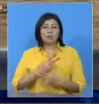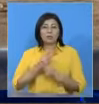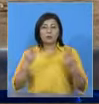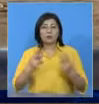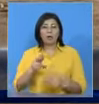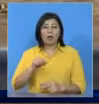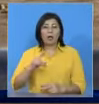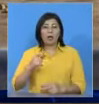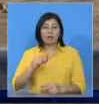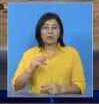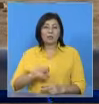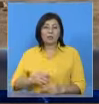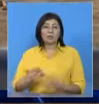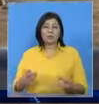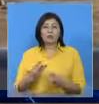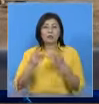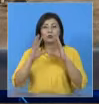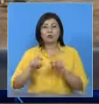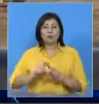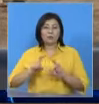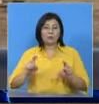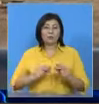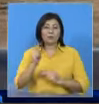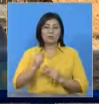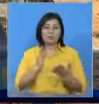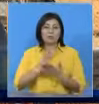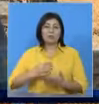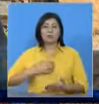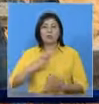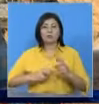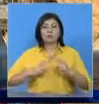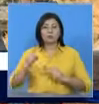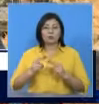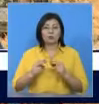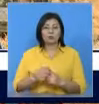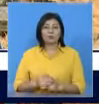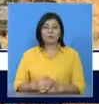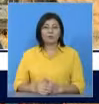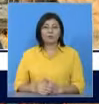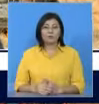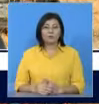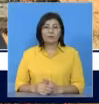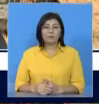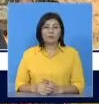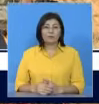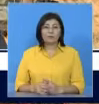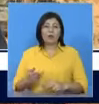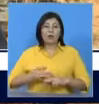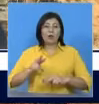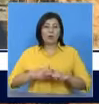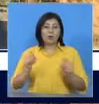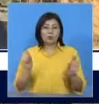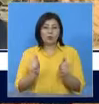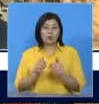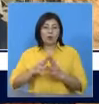тұрғын үй алабында өрт сөндіру бекеті салынбақ. Ол маңызды құрылыс. Здесь будет пожарный пост на два выезда. Бұл аумақтағы